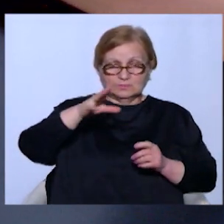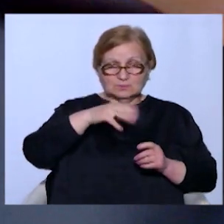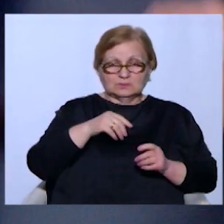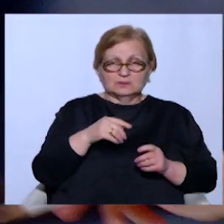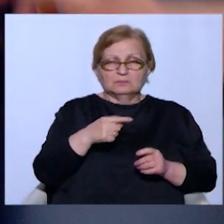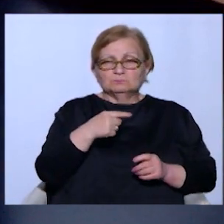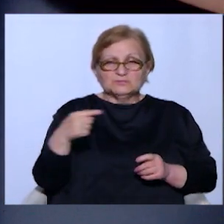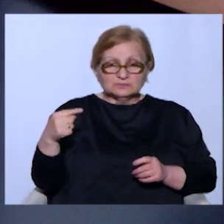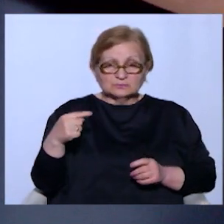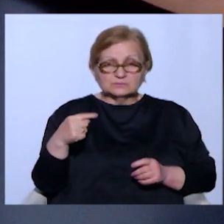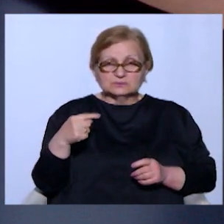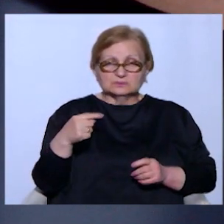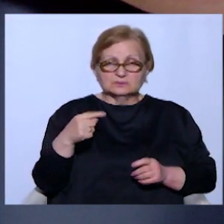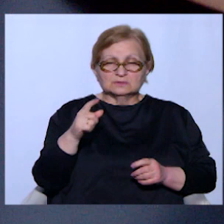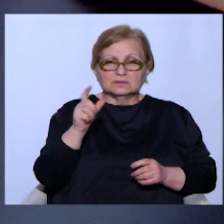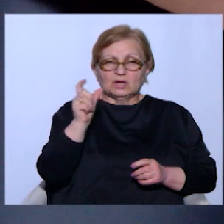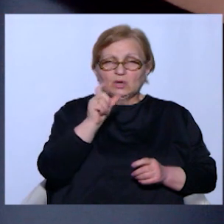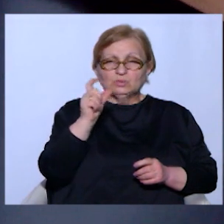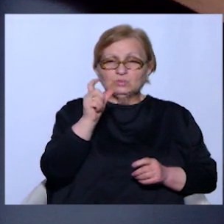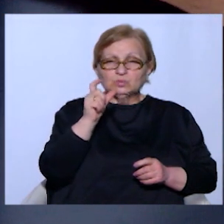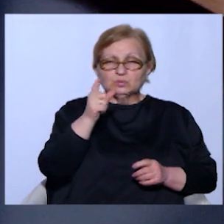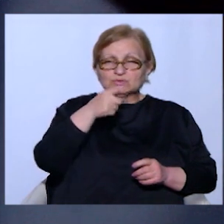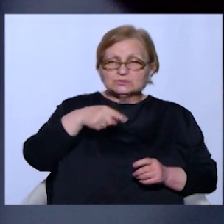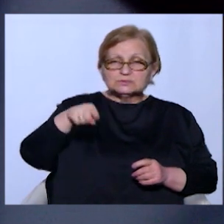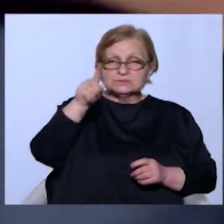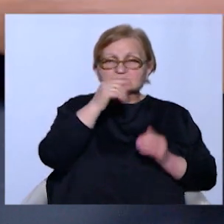ფართობი მინუს ლურჯი წრის ფართობი.